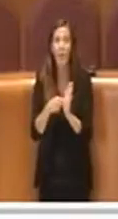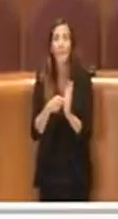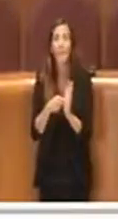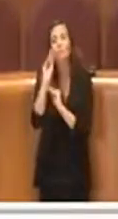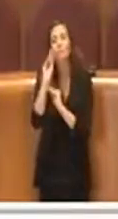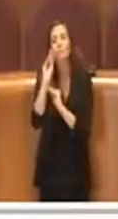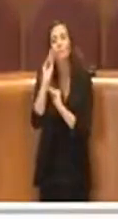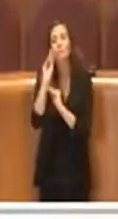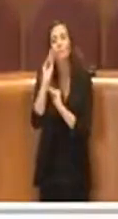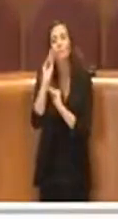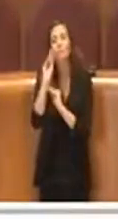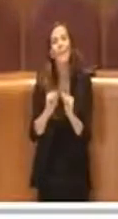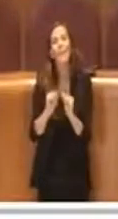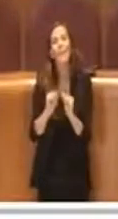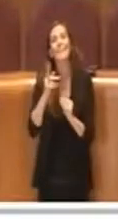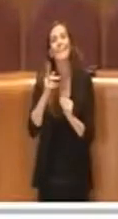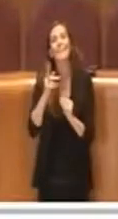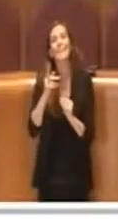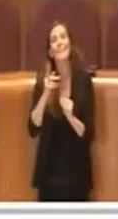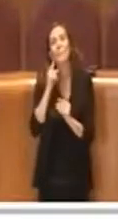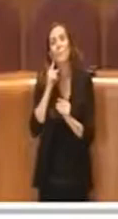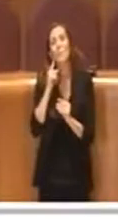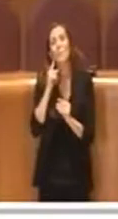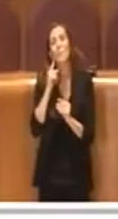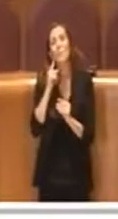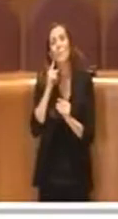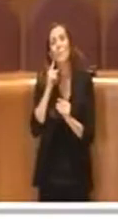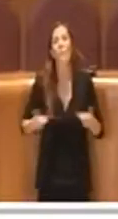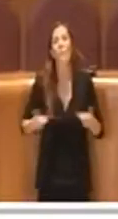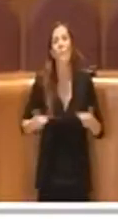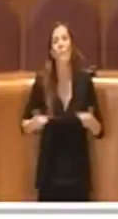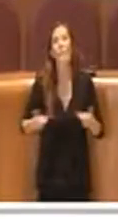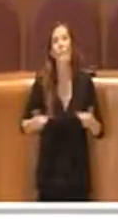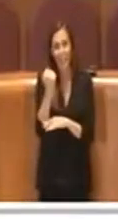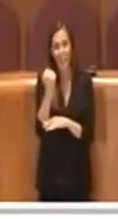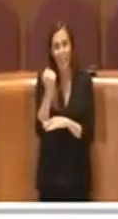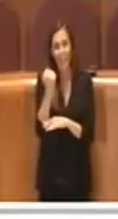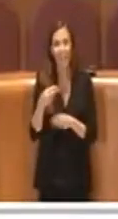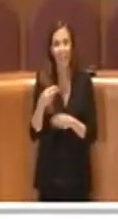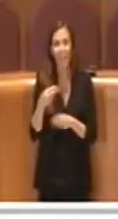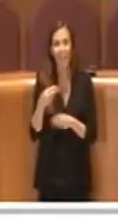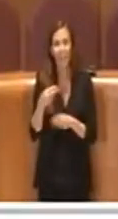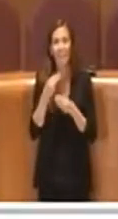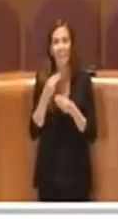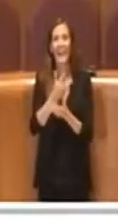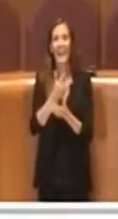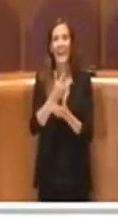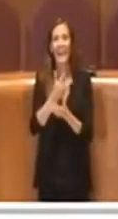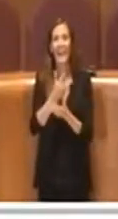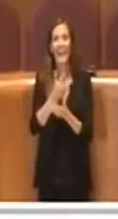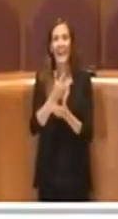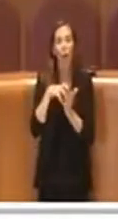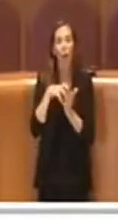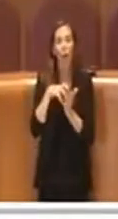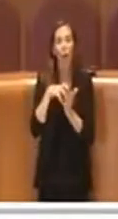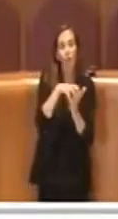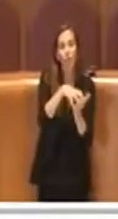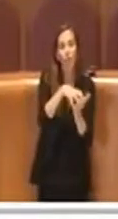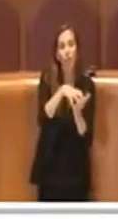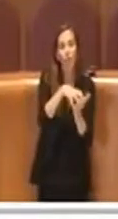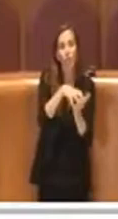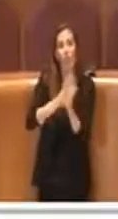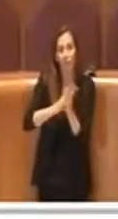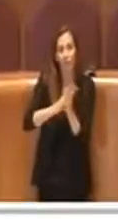servizi delle attività ad oggi esistenti per chiarire la situazione relativa alle concessioni convenzioni e